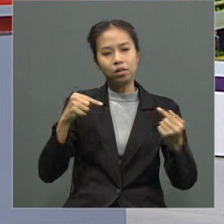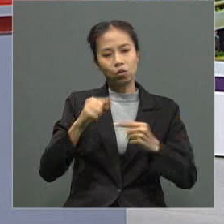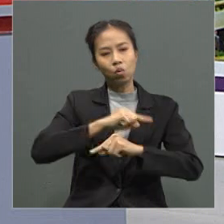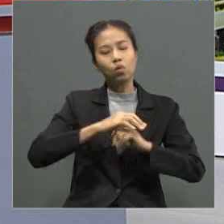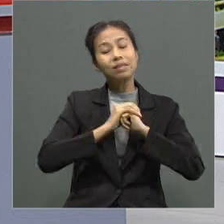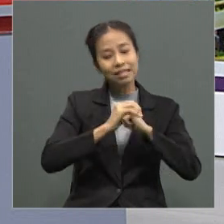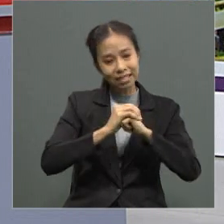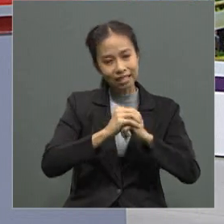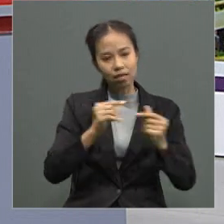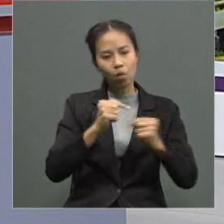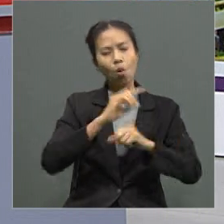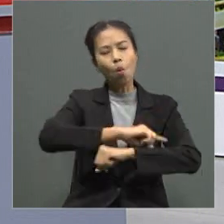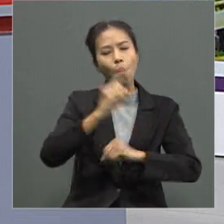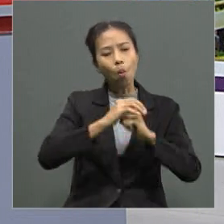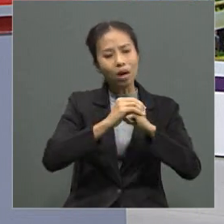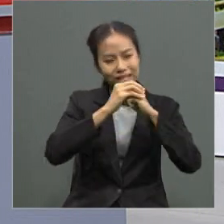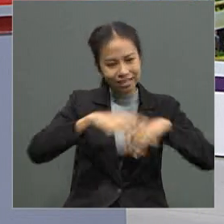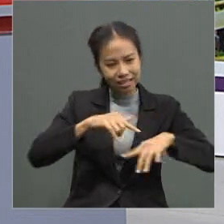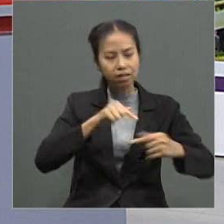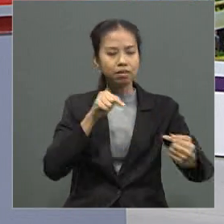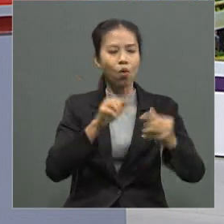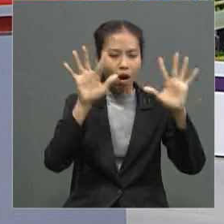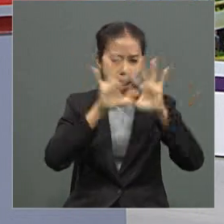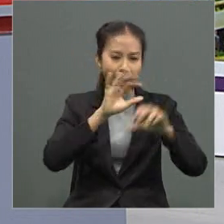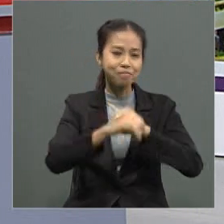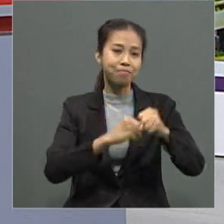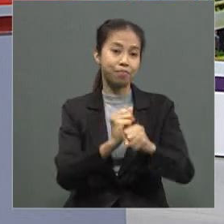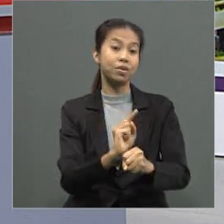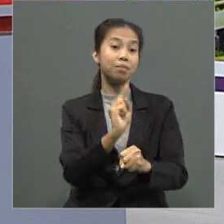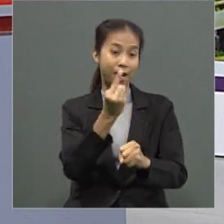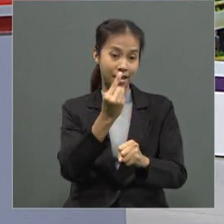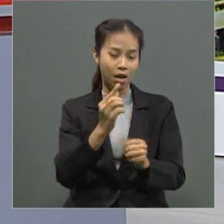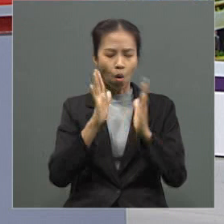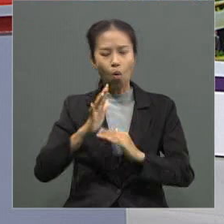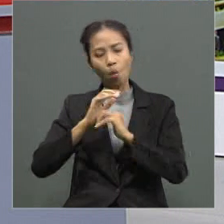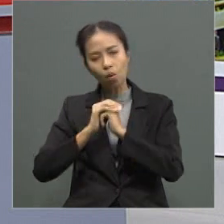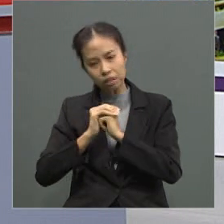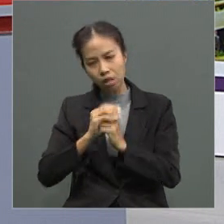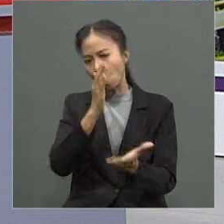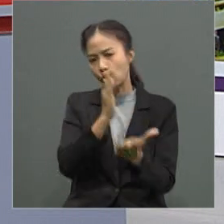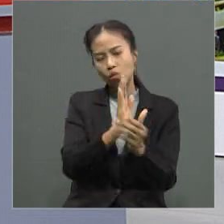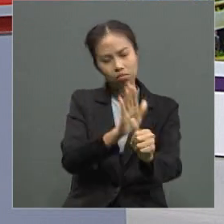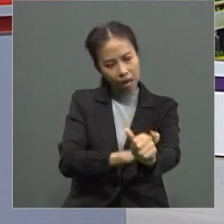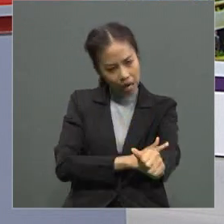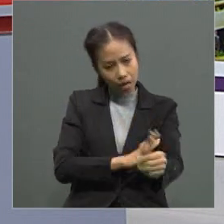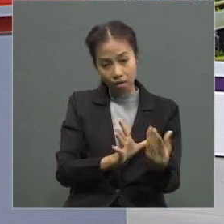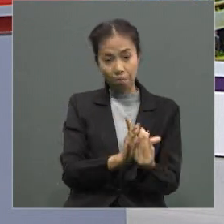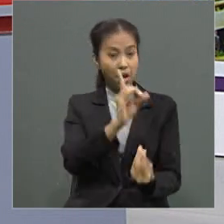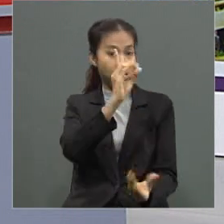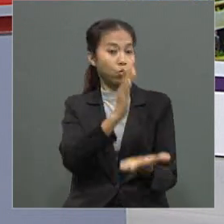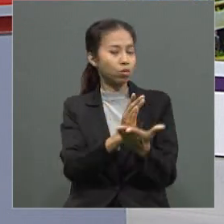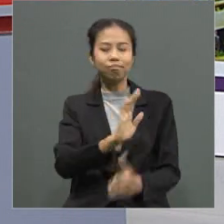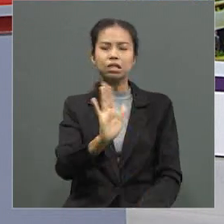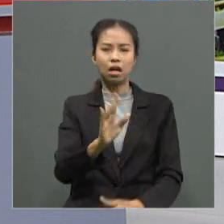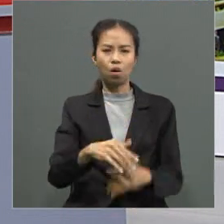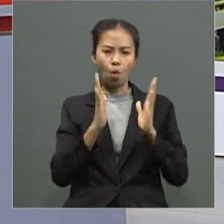หยุดยาวหลายประเทศที่มีคนไทยหรือว่าชาวต่างชาติที่มีเชื้อสายจีนเขาจะหยุดยาวเนี่ยไม่ใช่อาทิตย์นึงนะอย่างคนจีนเบอกว่า